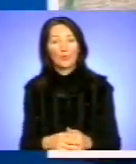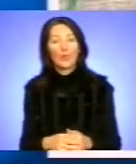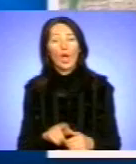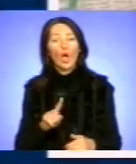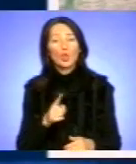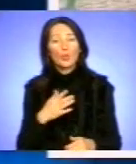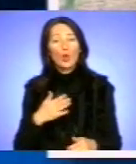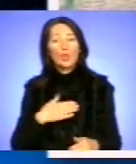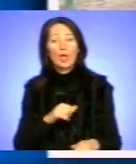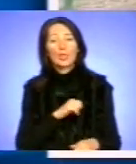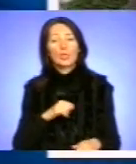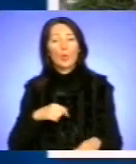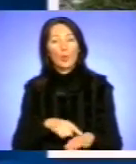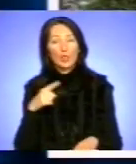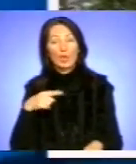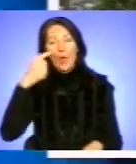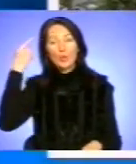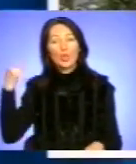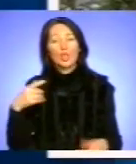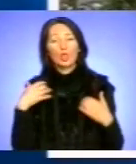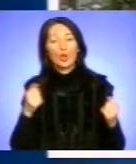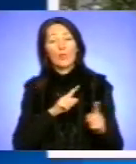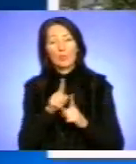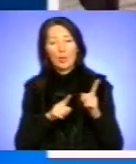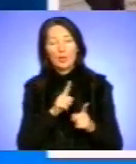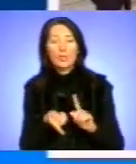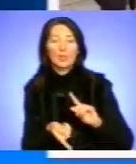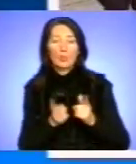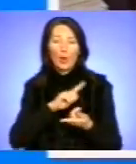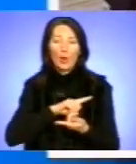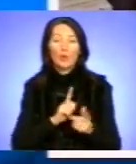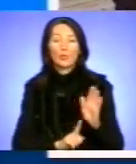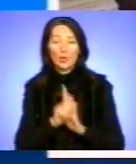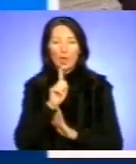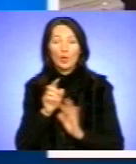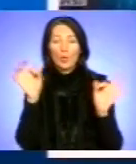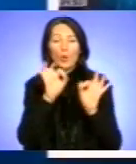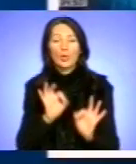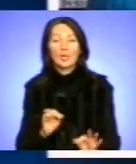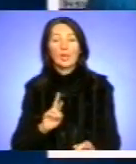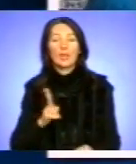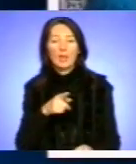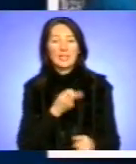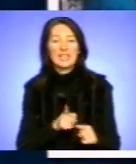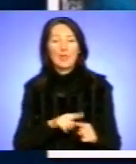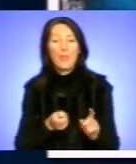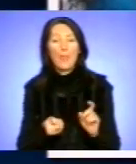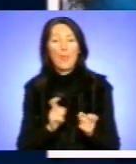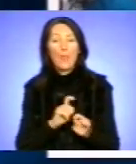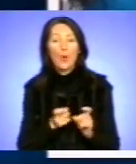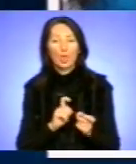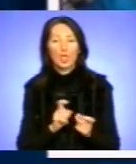Чому наше самопочуття і психологічне здоров'я змінюється із приходом золотої пори року і як з ним боротися?